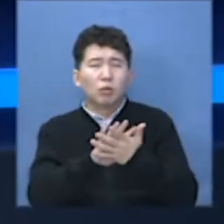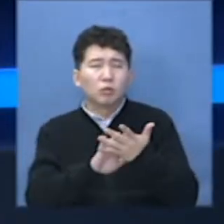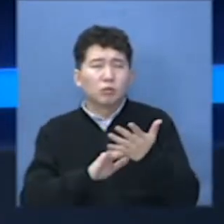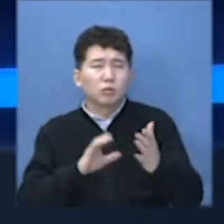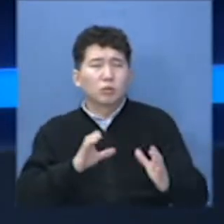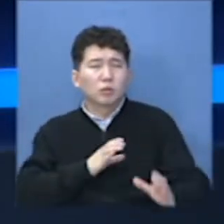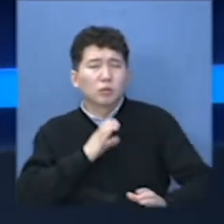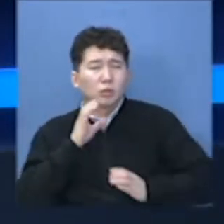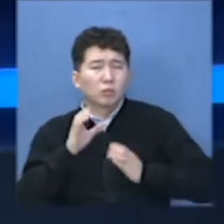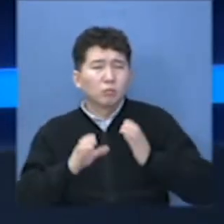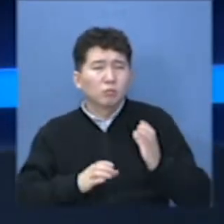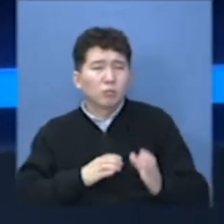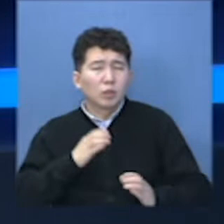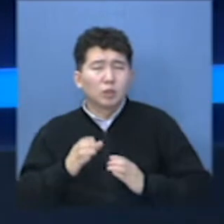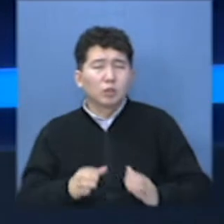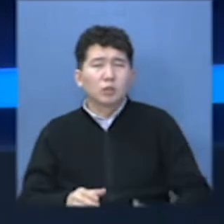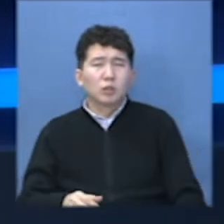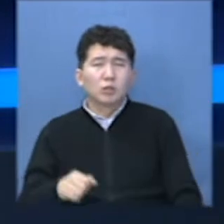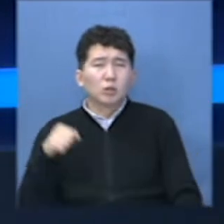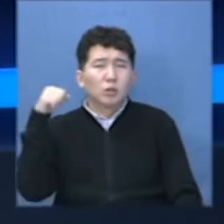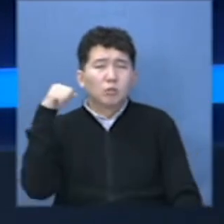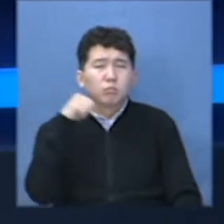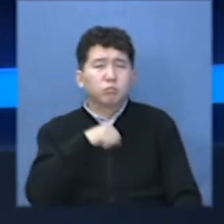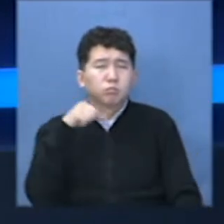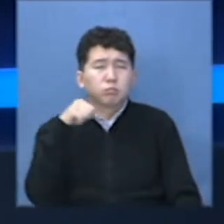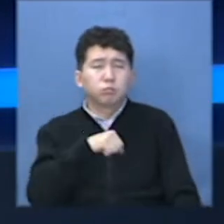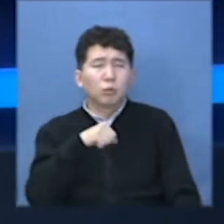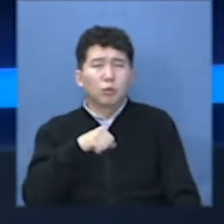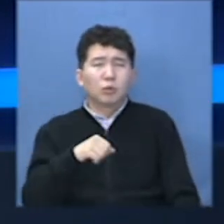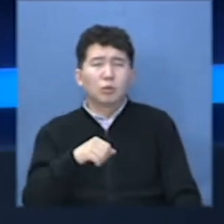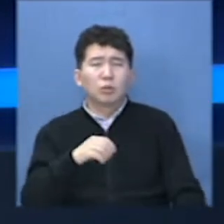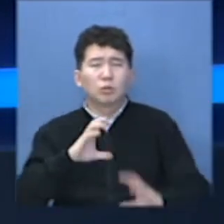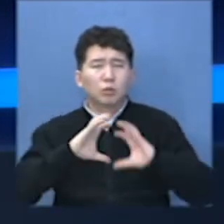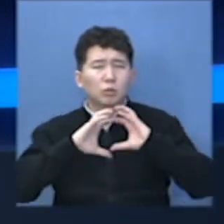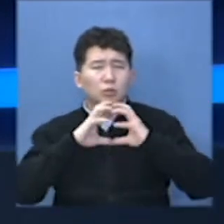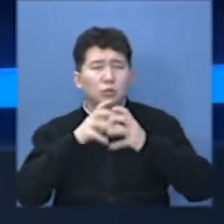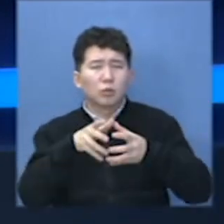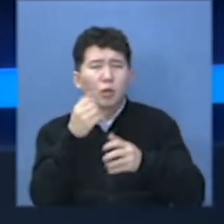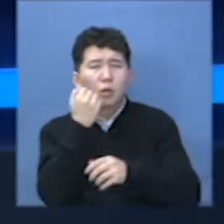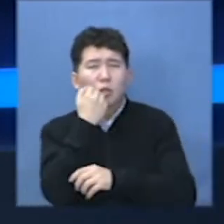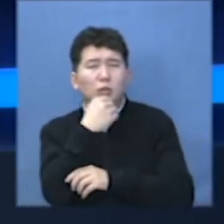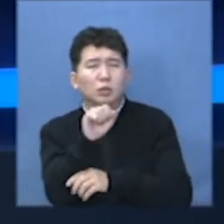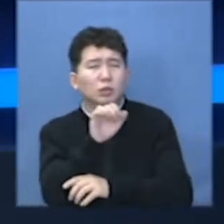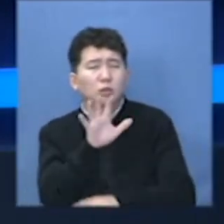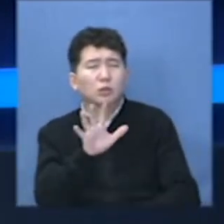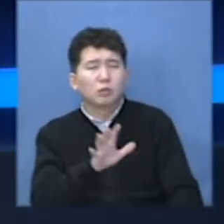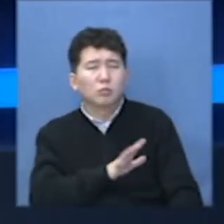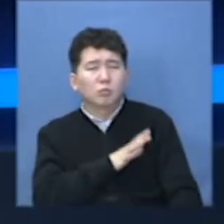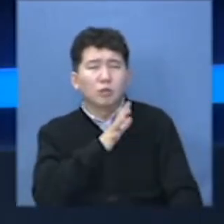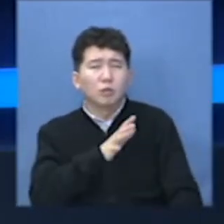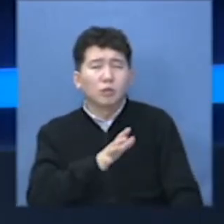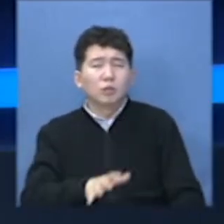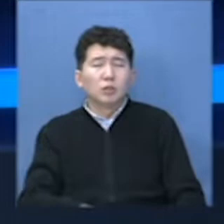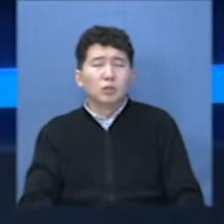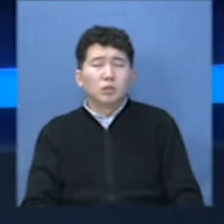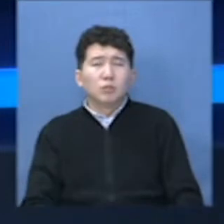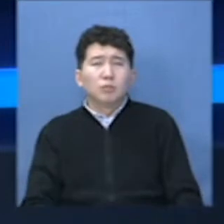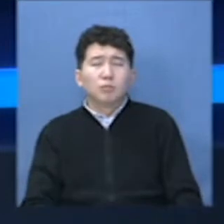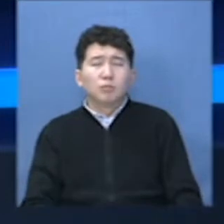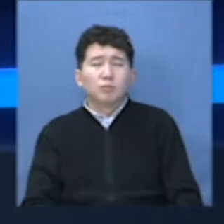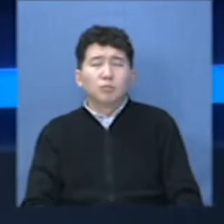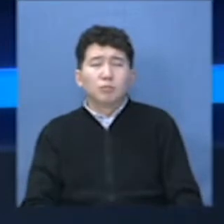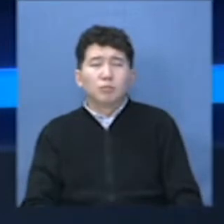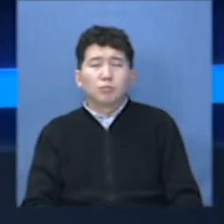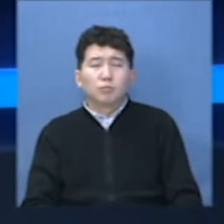Болмыс қайрат пен жігерге толы күш қуаты мол кезде жастық шағын еліміздің гүлденуі мен өркендеп дамуына арнап маңдай терін төккен